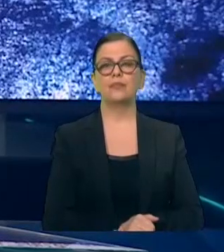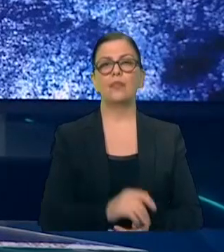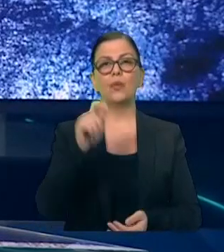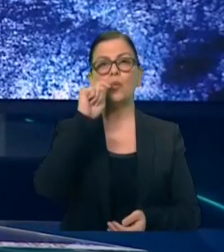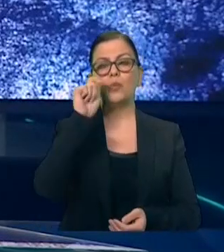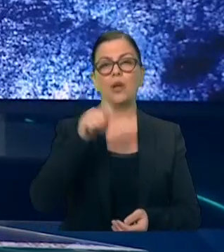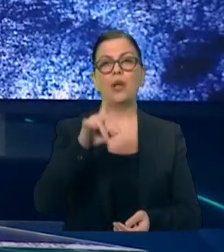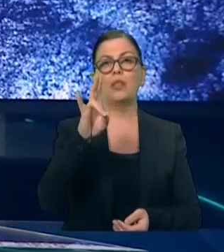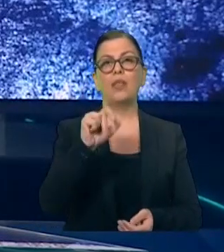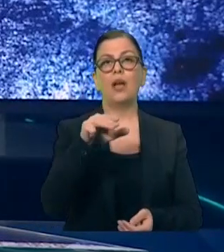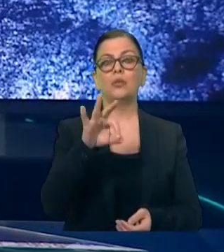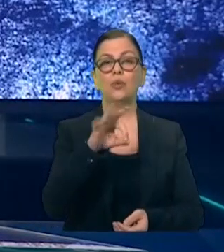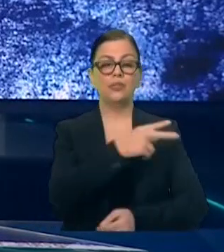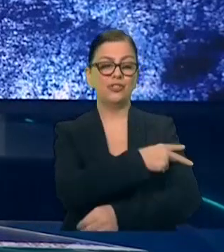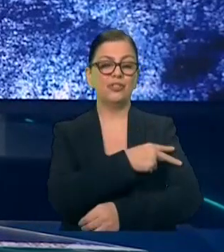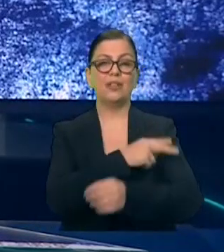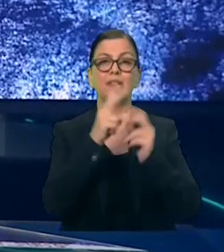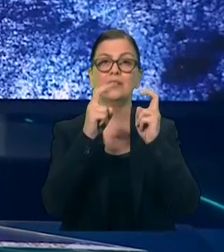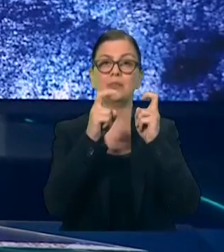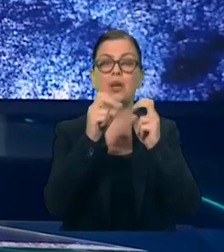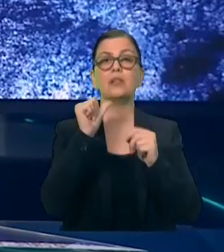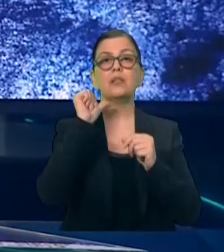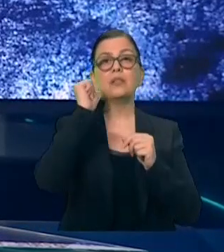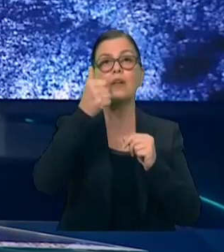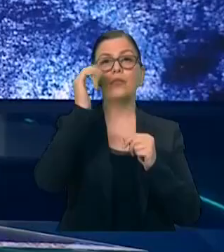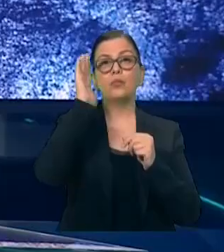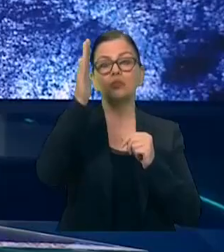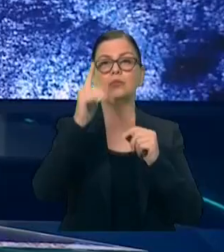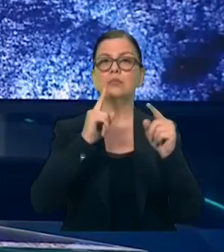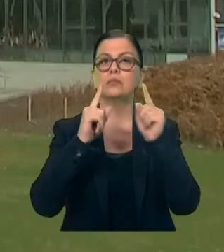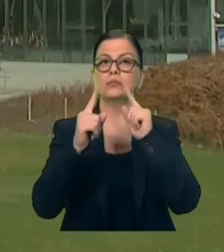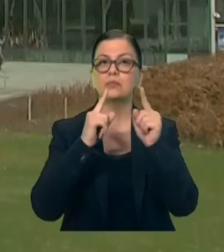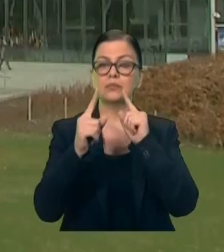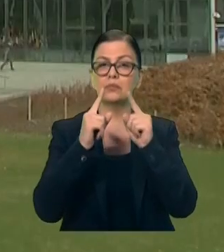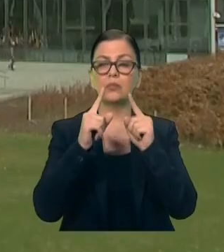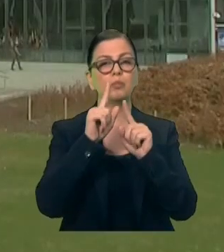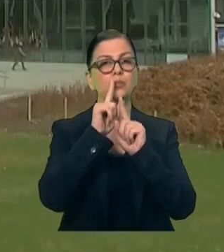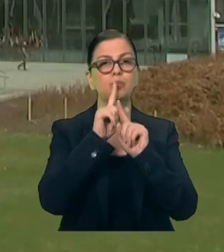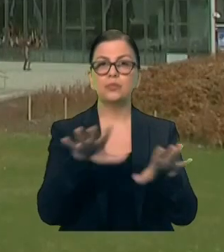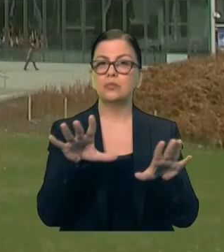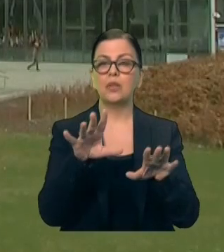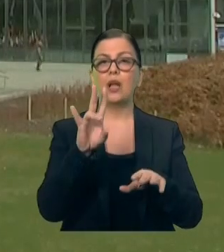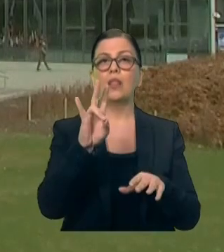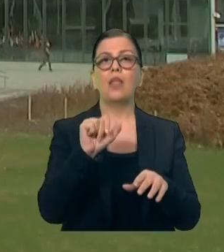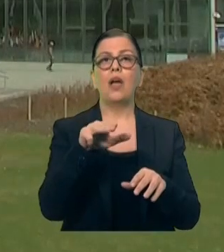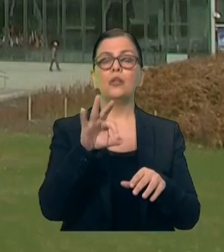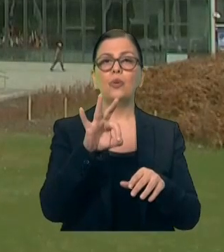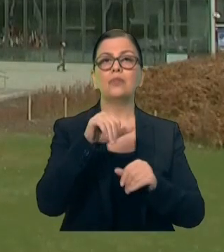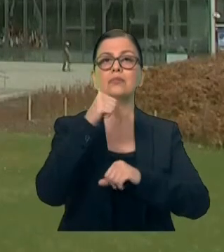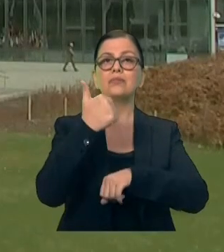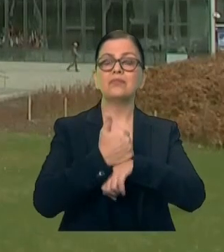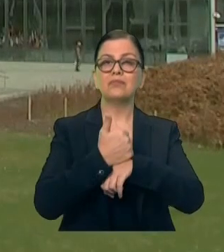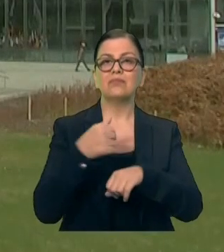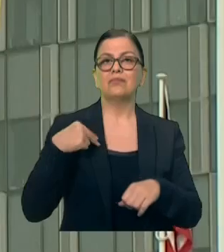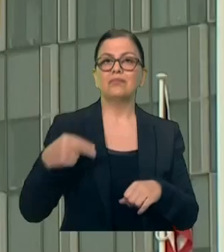Ukraynanın NATO-ya üzvlük məsələsi Alyansın sabah baş tutacaq samitinin gündəliyində olmayacaq. Bu barədə NATO-nun baş katibi Jens Stoltenberg